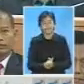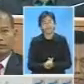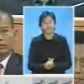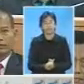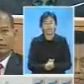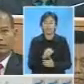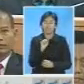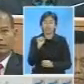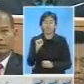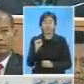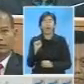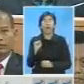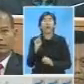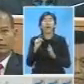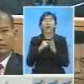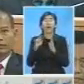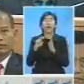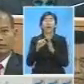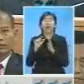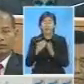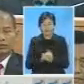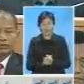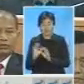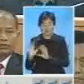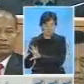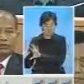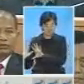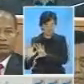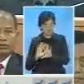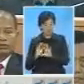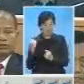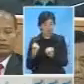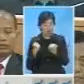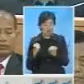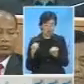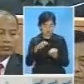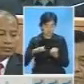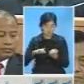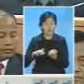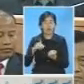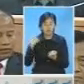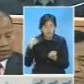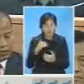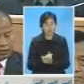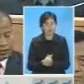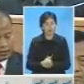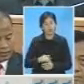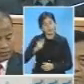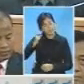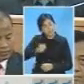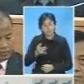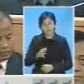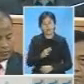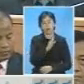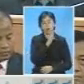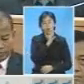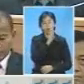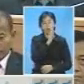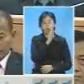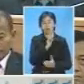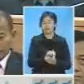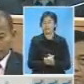ว่าสสการุณหัวสกุลพาคนมาพังดินโดยเอารถแบ็คโฮมาจากฝั่งดอนเมืองเท็จครับข